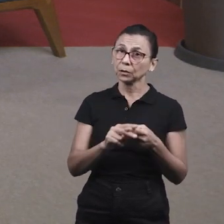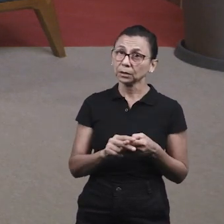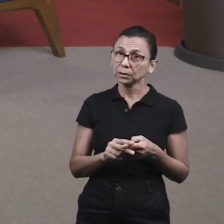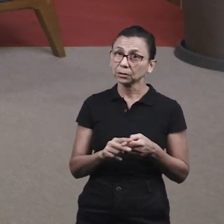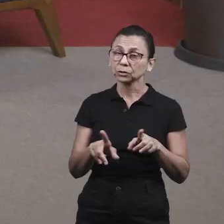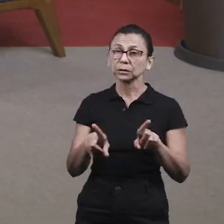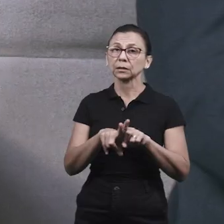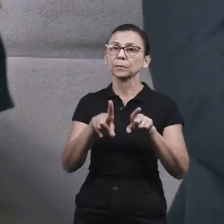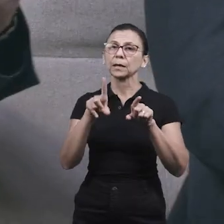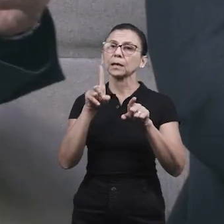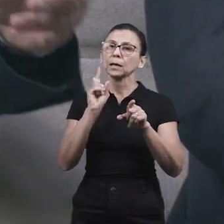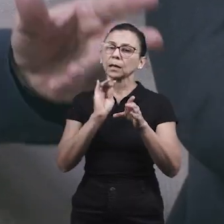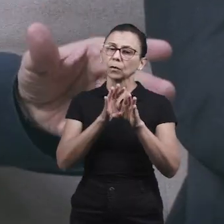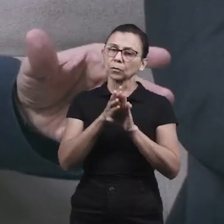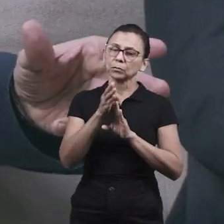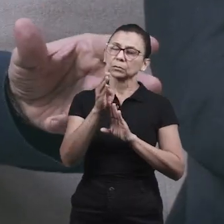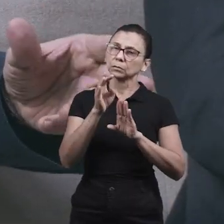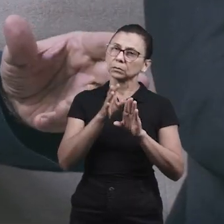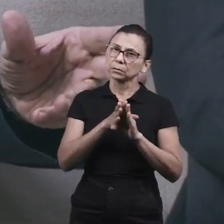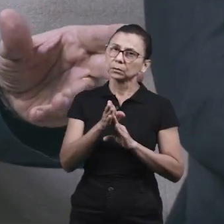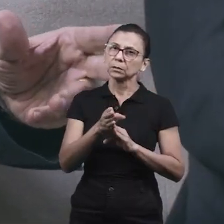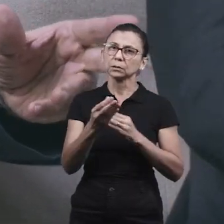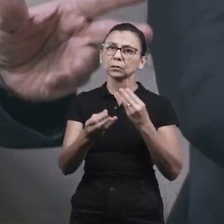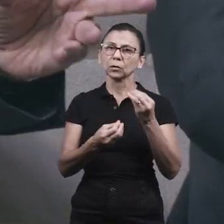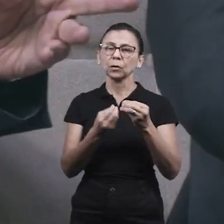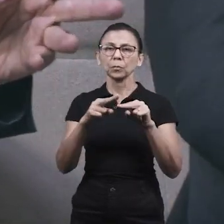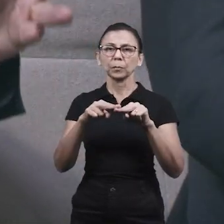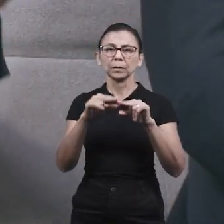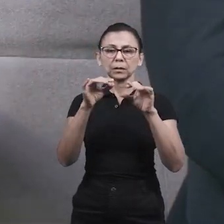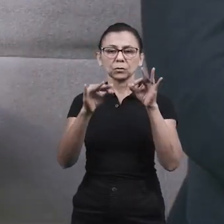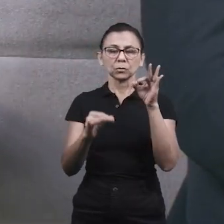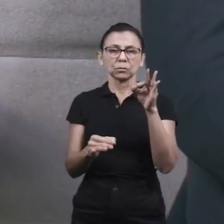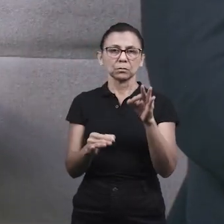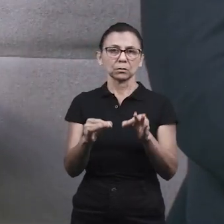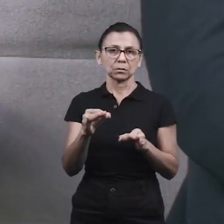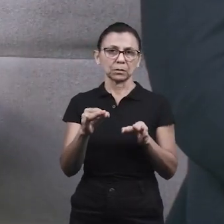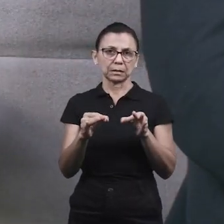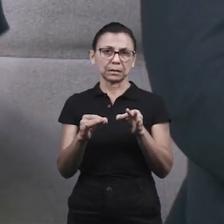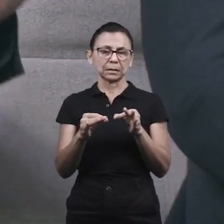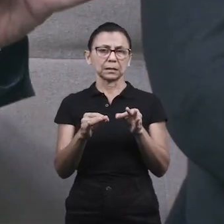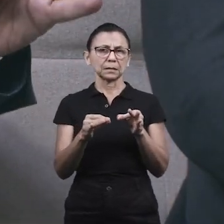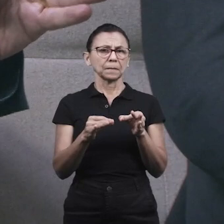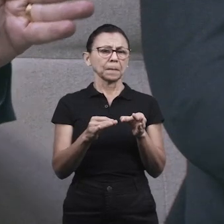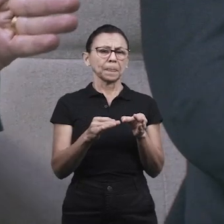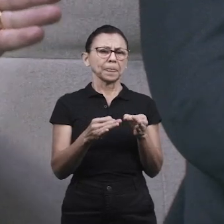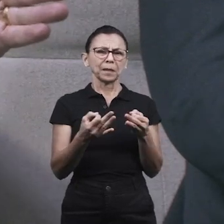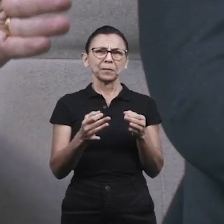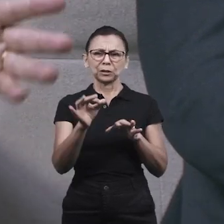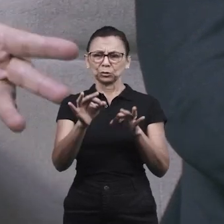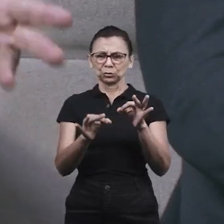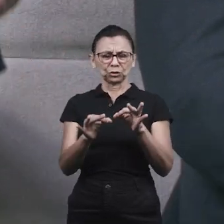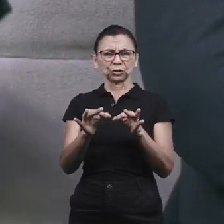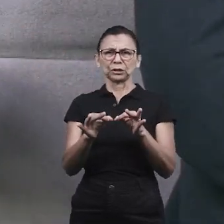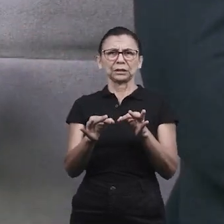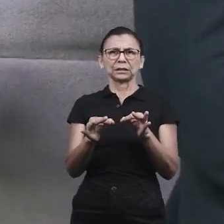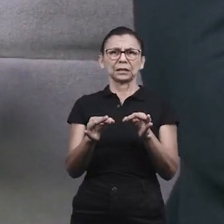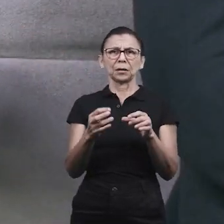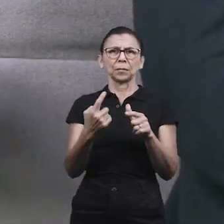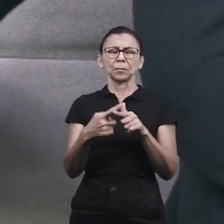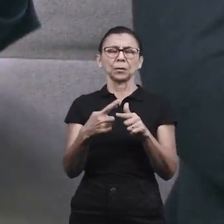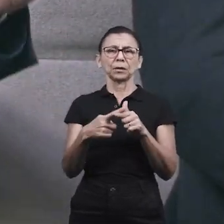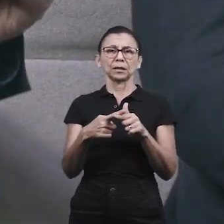redarguir. Qu'est-ce que c'est redarguir? C'est corriger en enseignant. Pour corriger, pour instruire